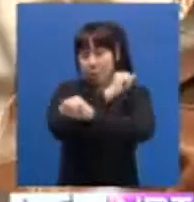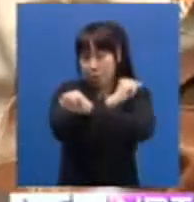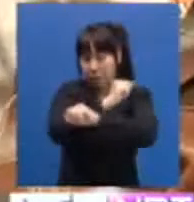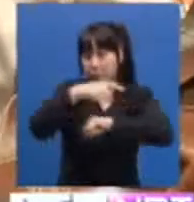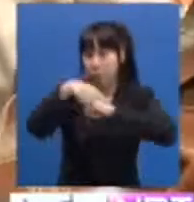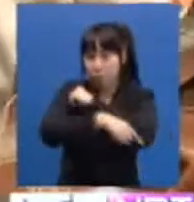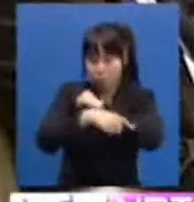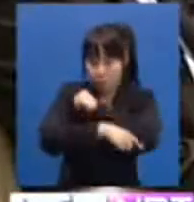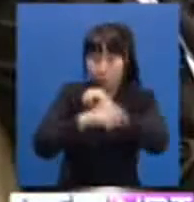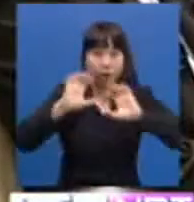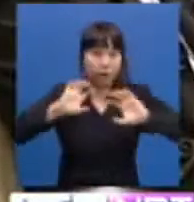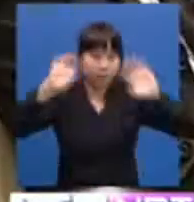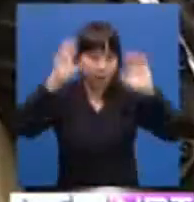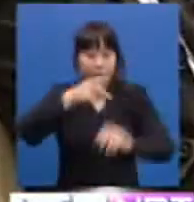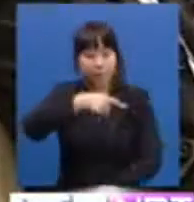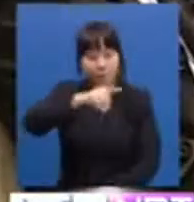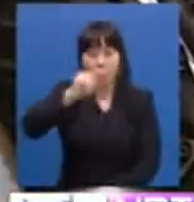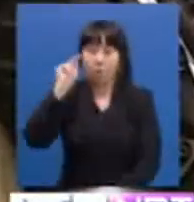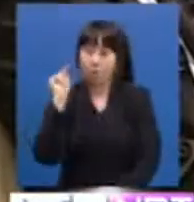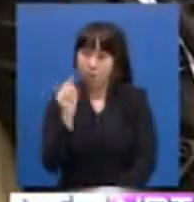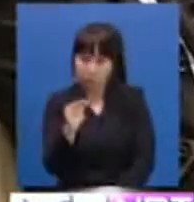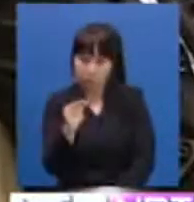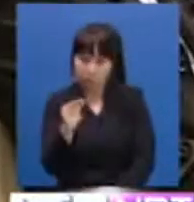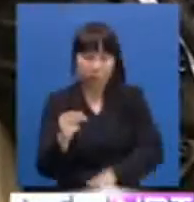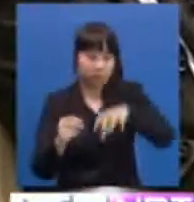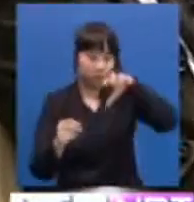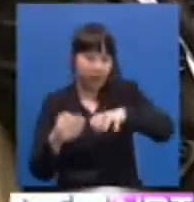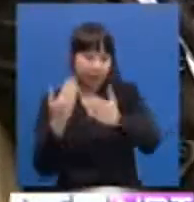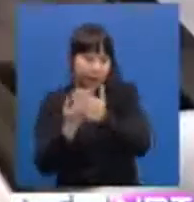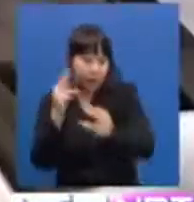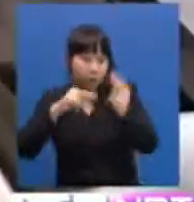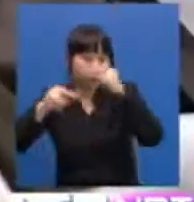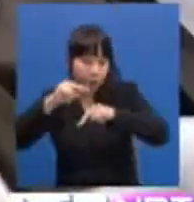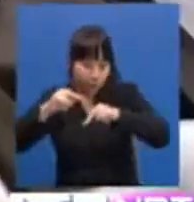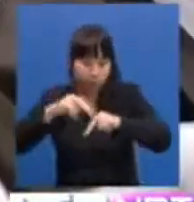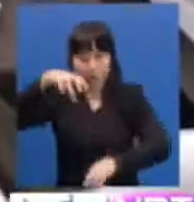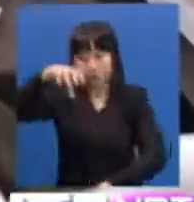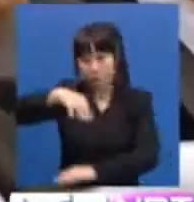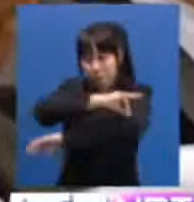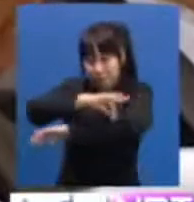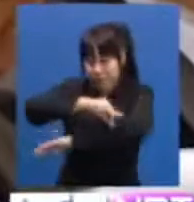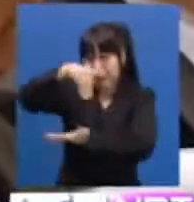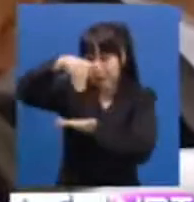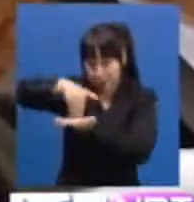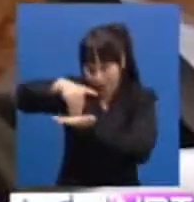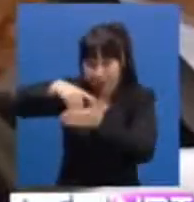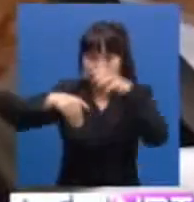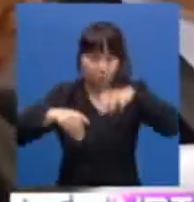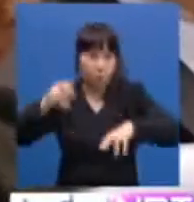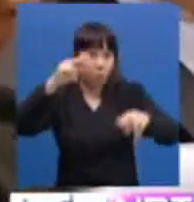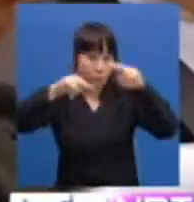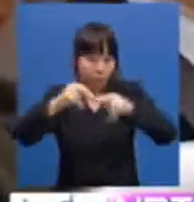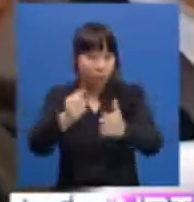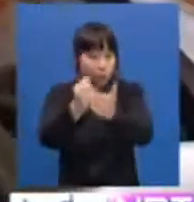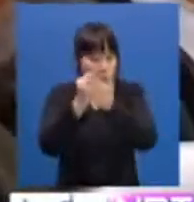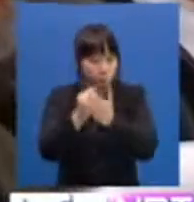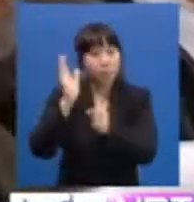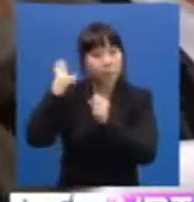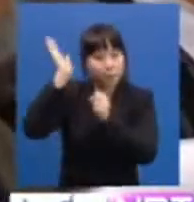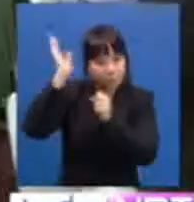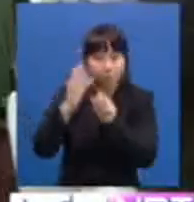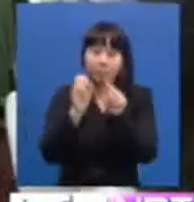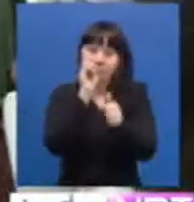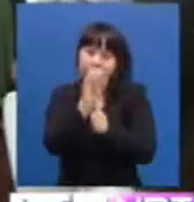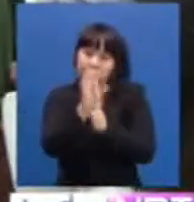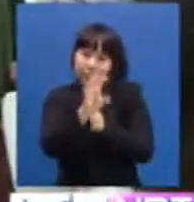ทุจริตภาครัฐหรือปปทสำนักงานตรวจเงินแผ่นดินกรมบัญชีกลางและกรมการปกครองเข้าร่วมชี้แจงและให้ข้อ